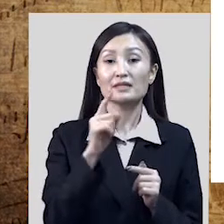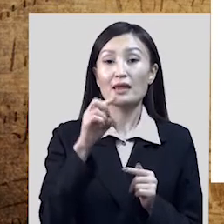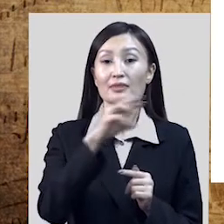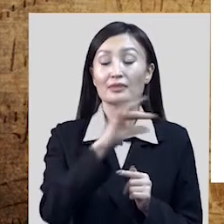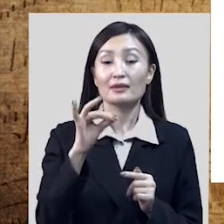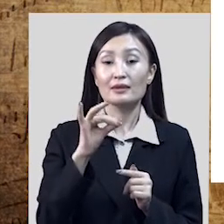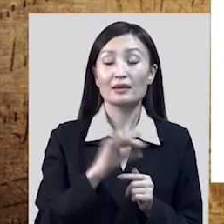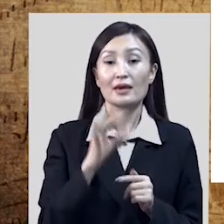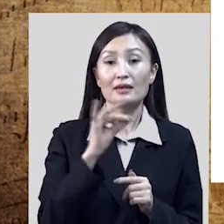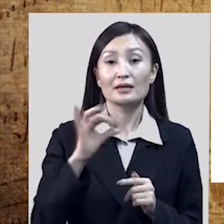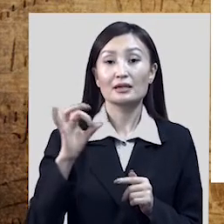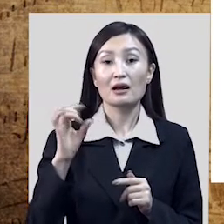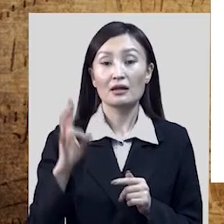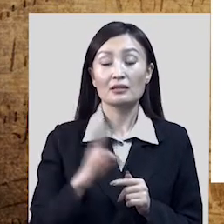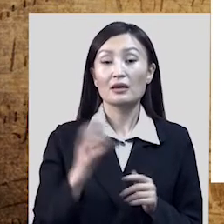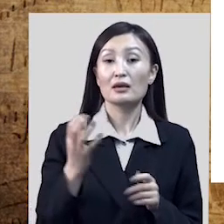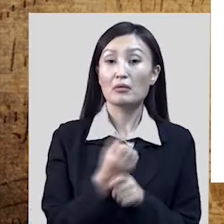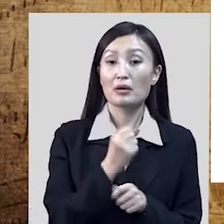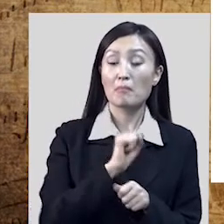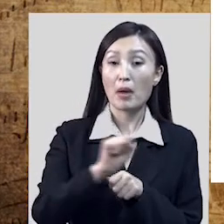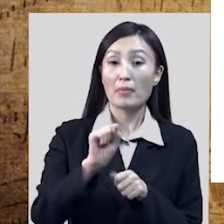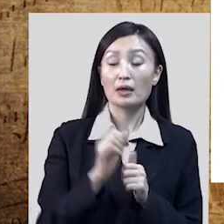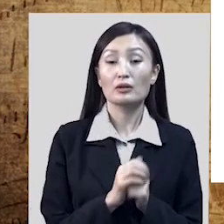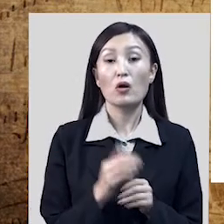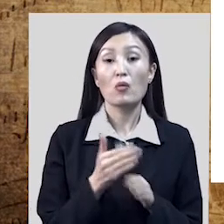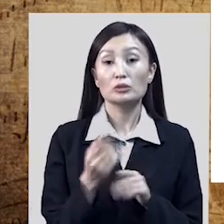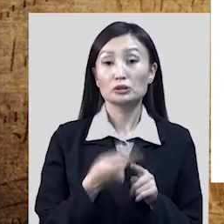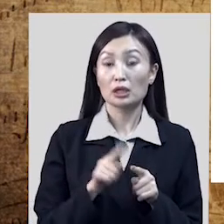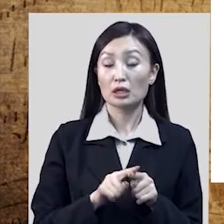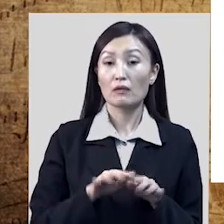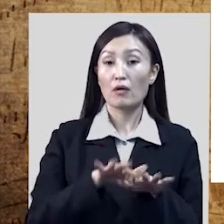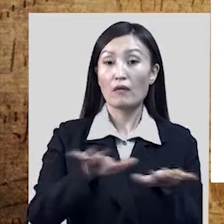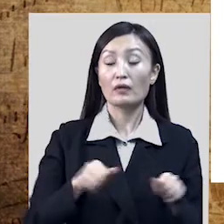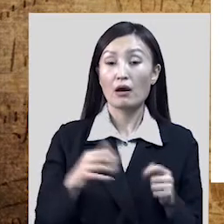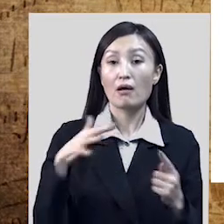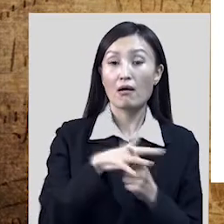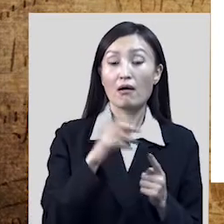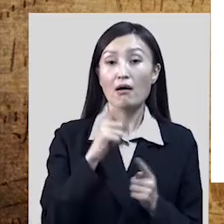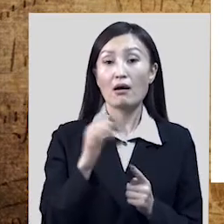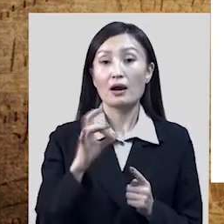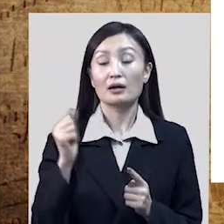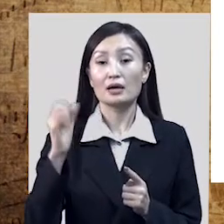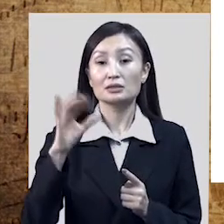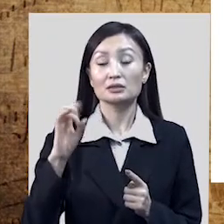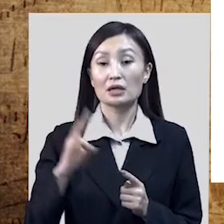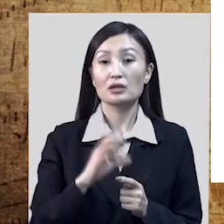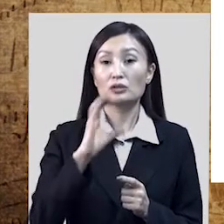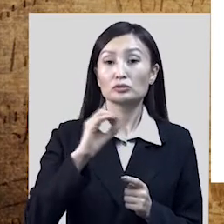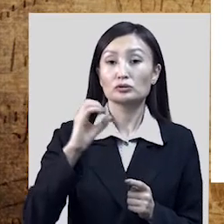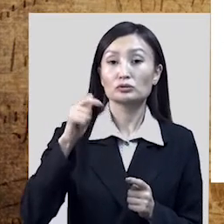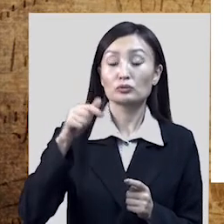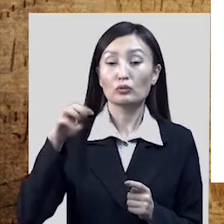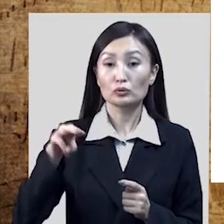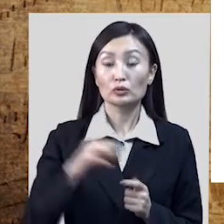сасанидского ирана и одержали победу после этого арабов top без хорасан бактрию хорошим is at